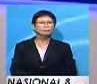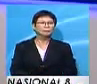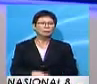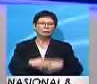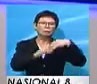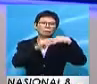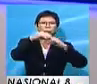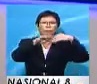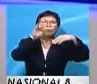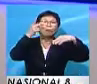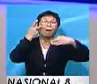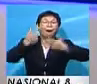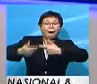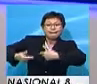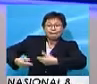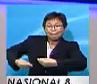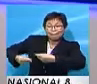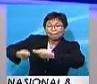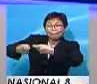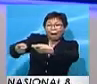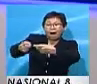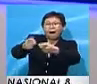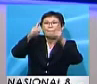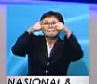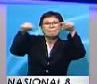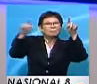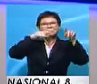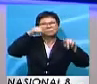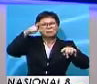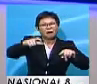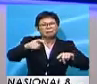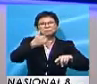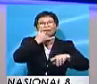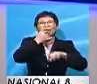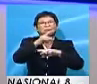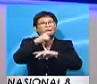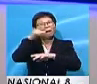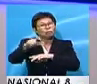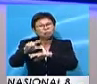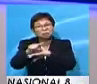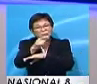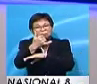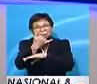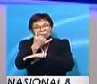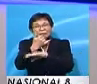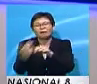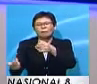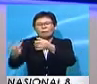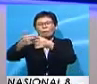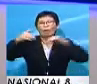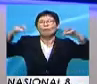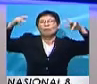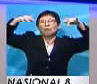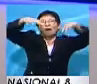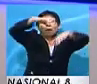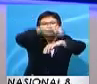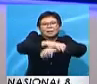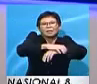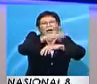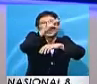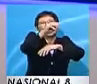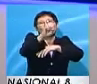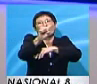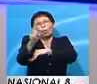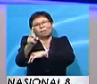Kelonggaran berpolitik yang diberi kepada golongan mahasiswa tidak seharusnya disalahguna, apatah lagi untuk terlibat dalam perhimpunan tangkap Malaysia